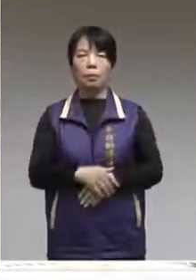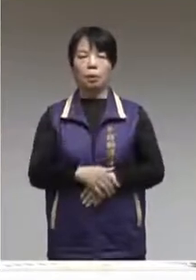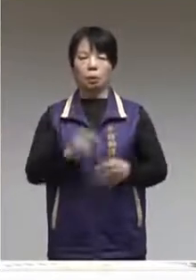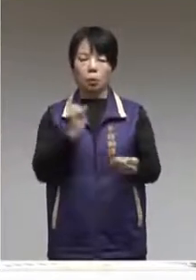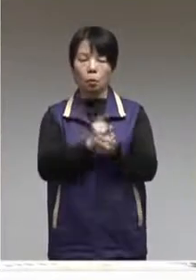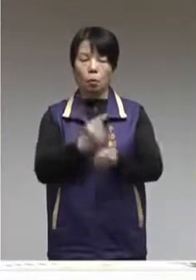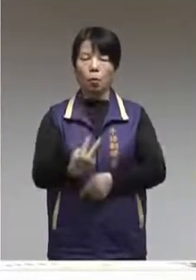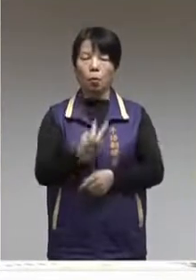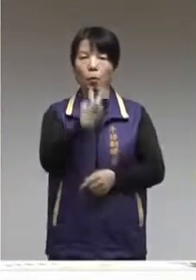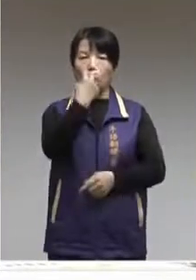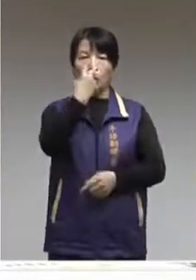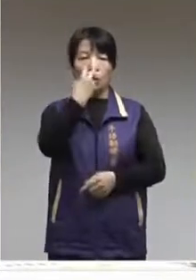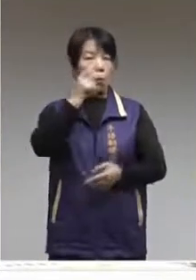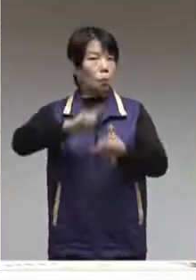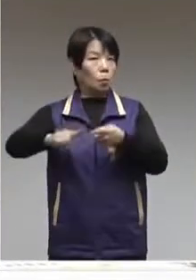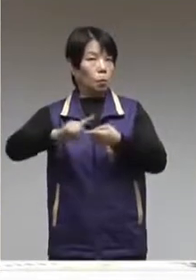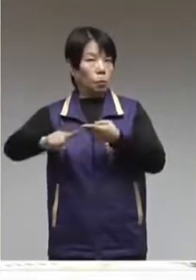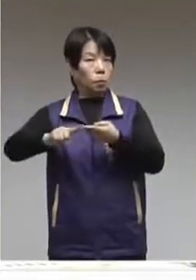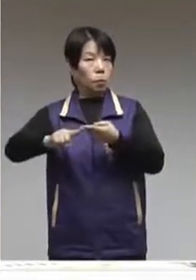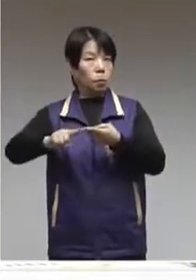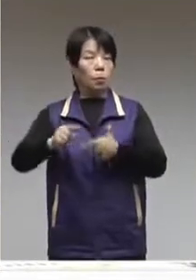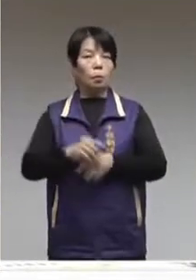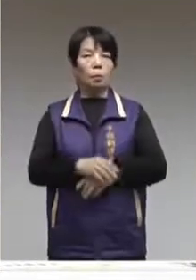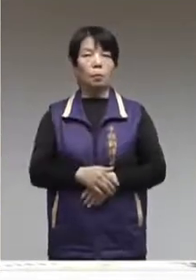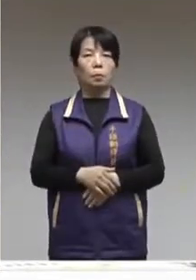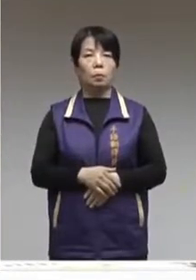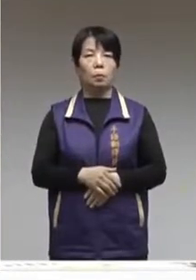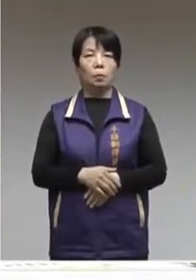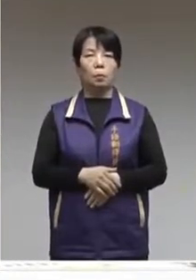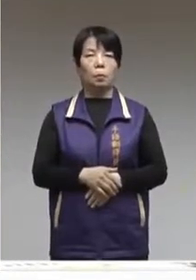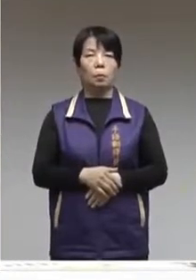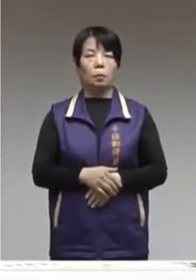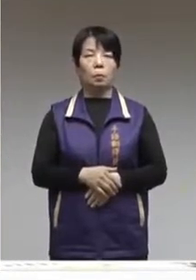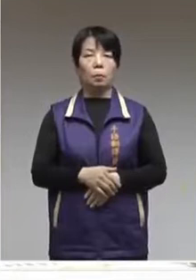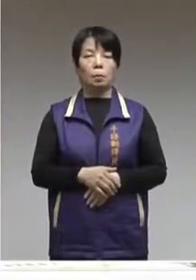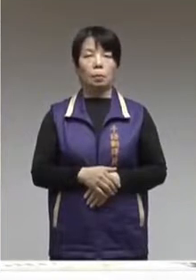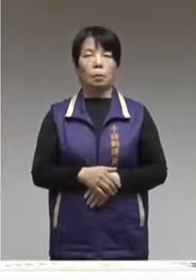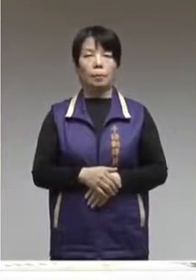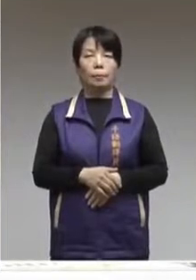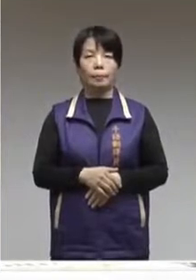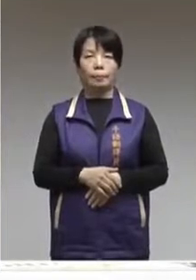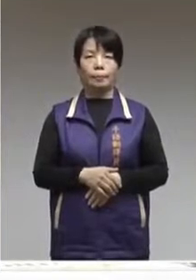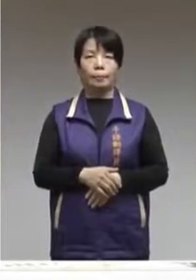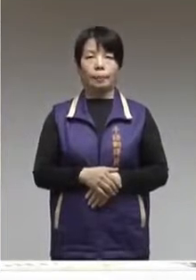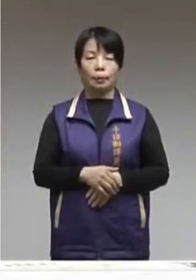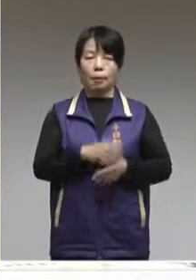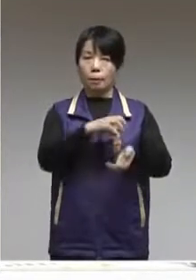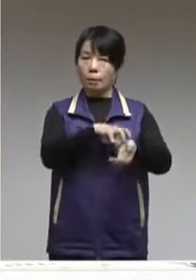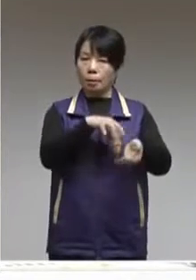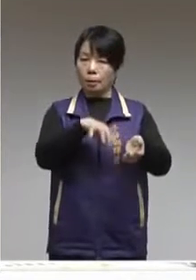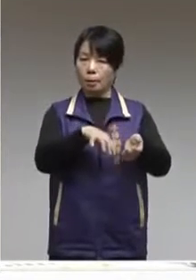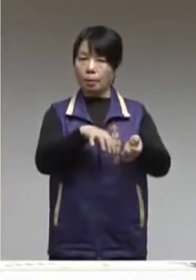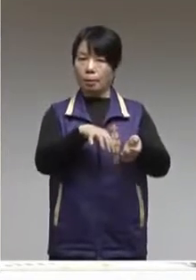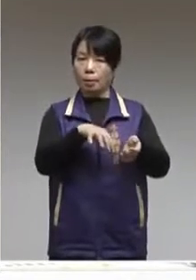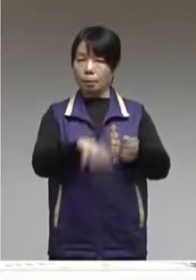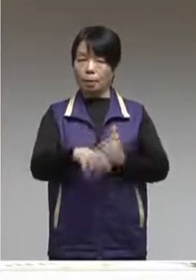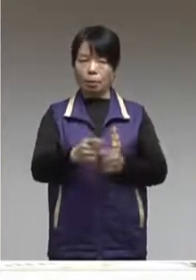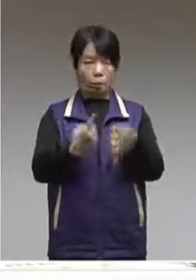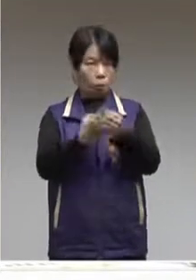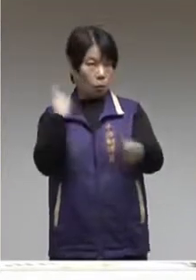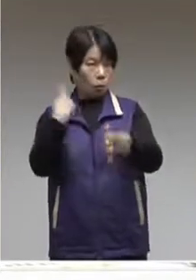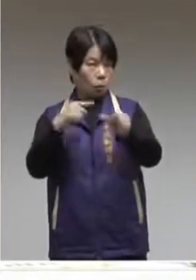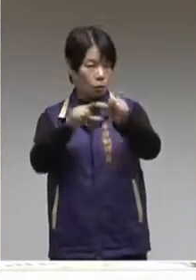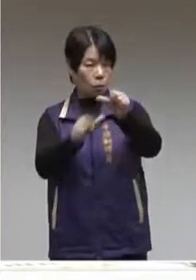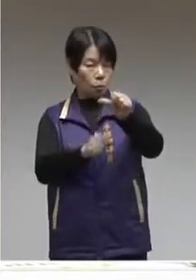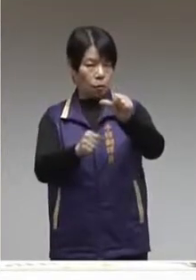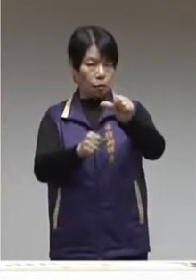道门、呼吸道的疾病的门诊。那诊所在外面看，这个已经在去年5月